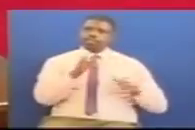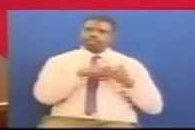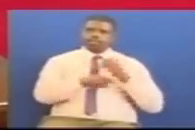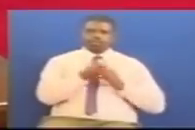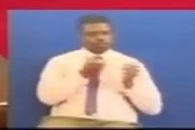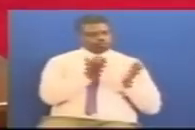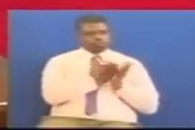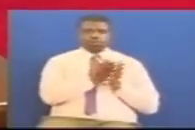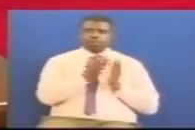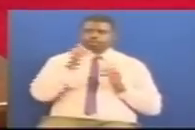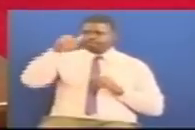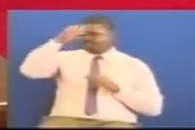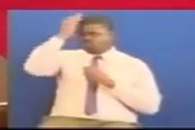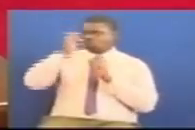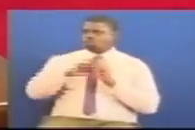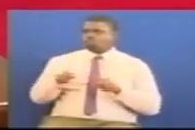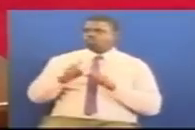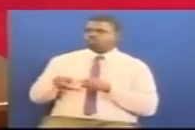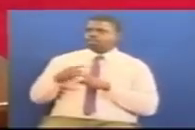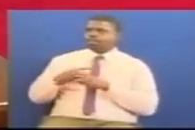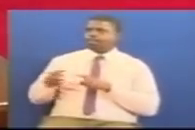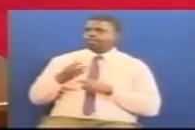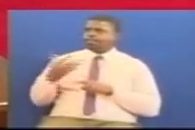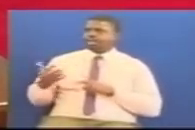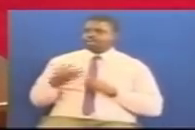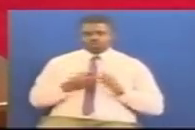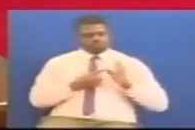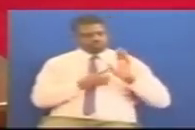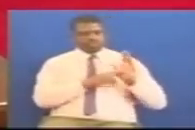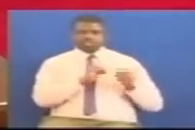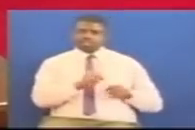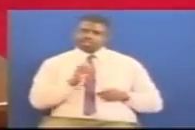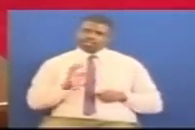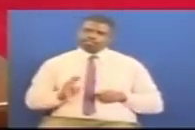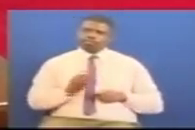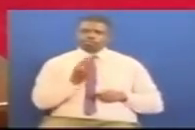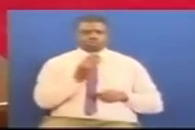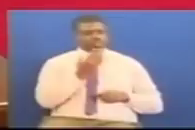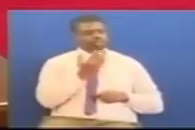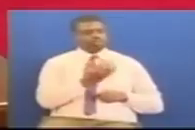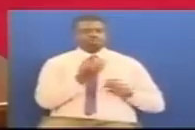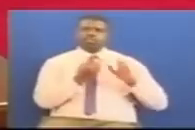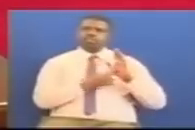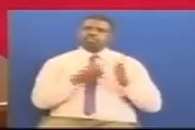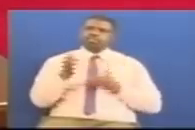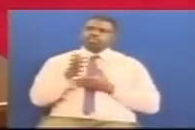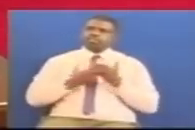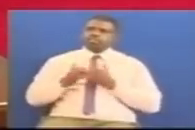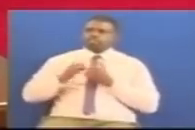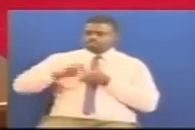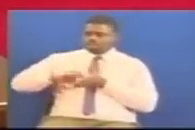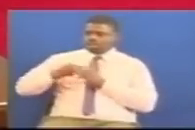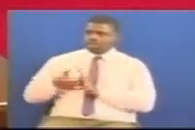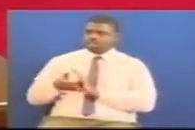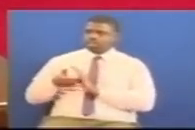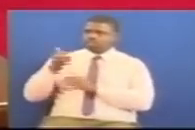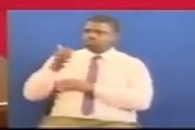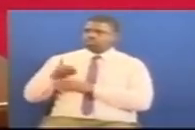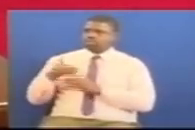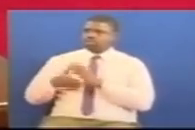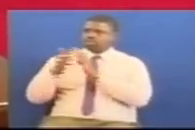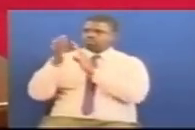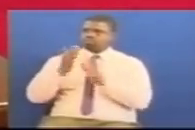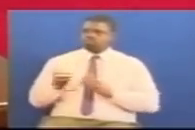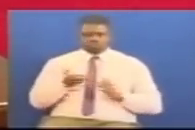shule na vyuo tofauti 560 shilingi bilioni 56, ikiwa ni sehemu ya mkakati wa kujenga